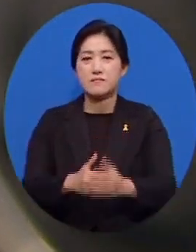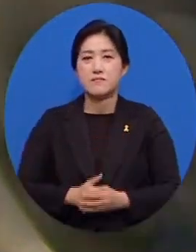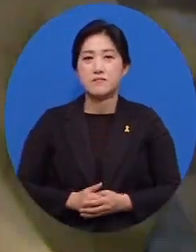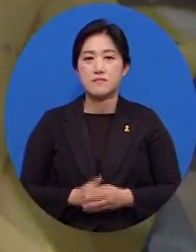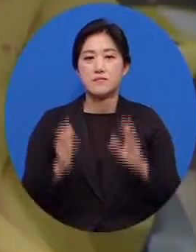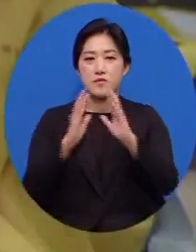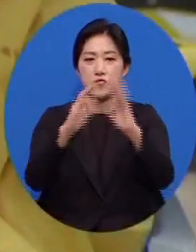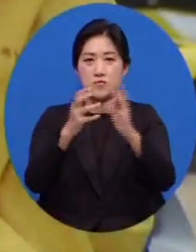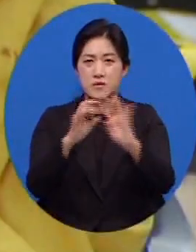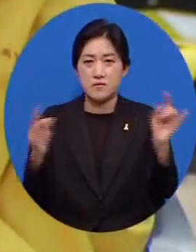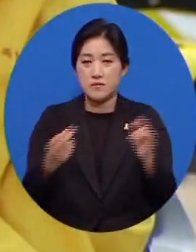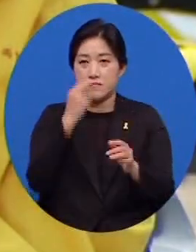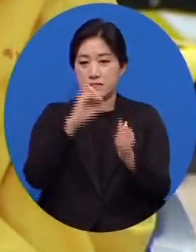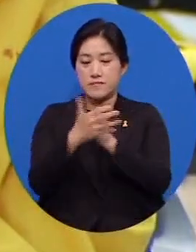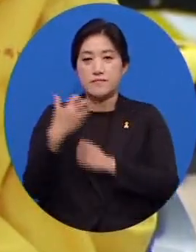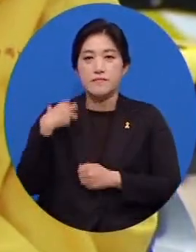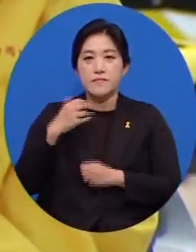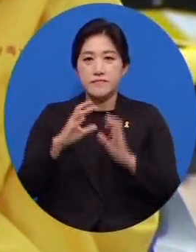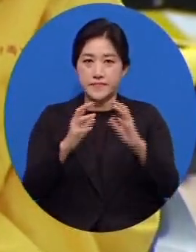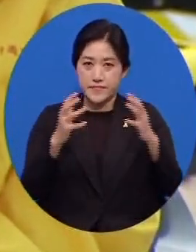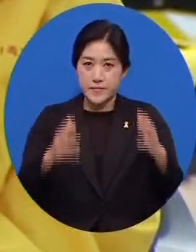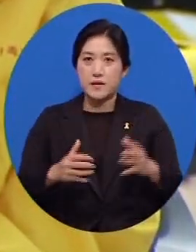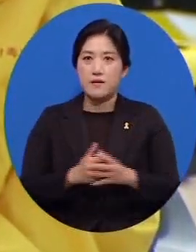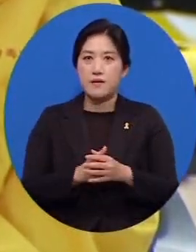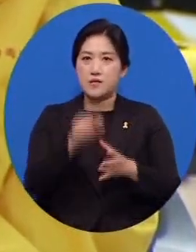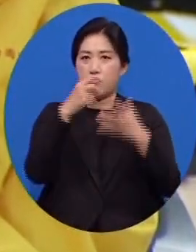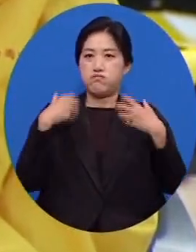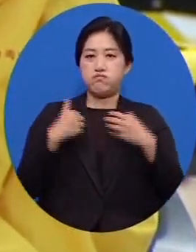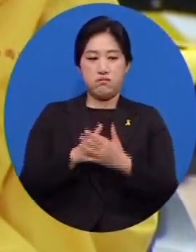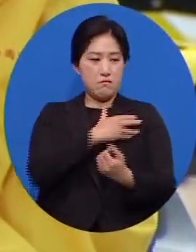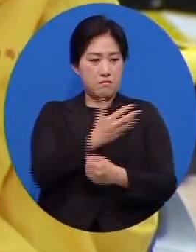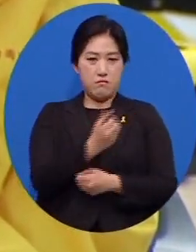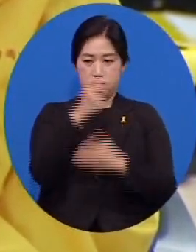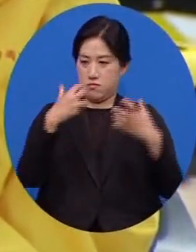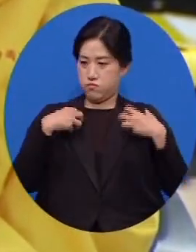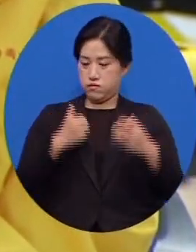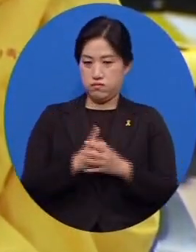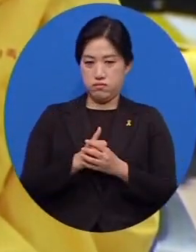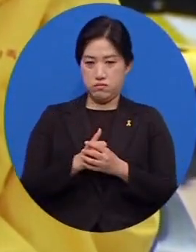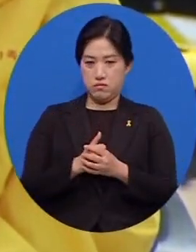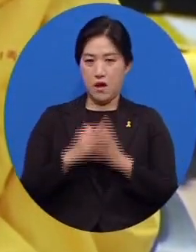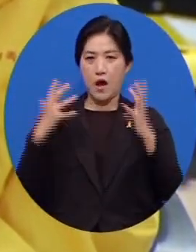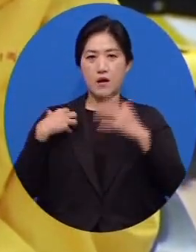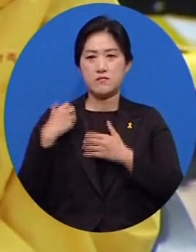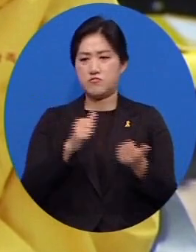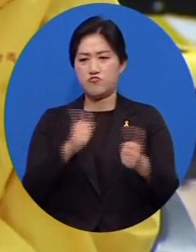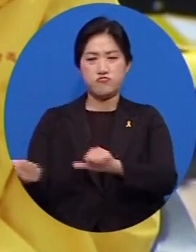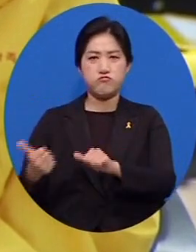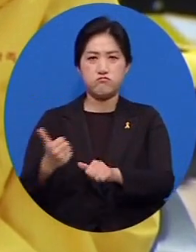국민의 생명을 지켜야 할 국가가, 권력을 움켜쥔 정부가 우리 아이들을 죽였습니다.